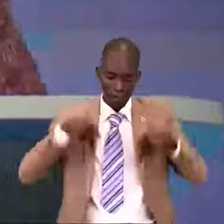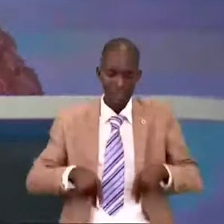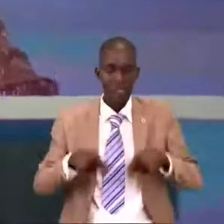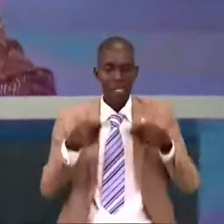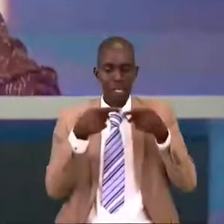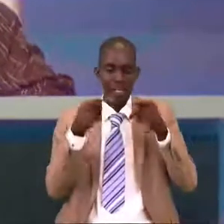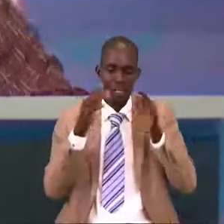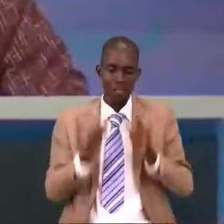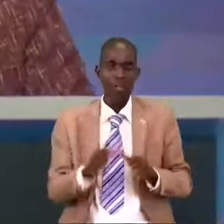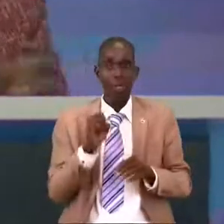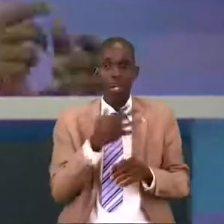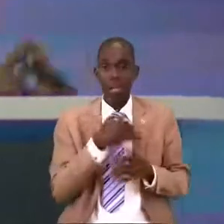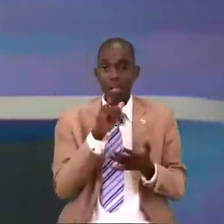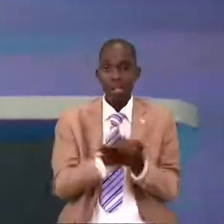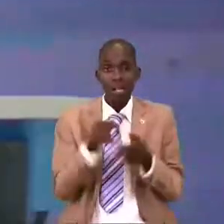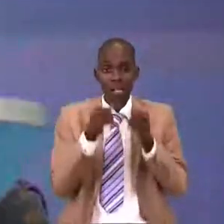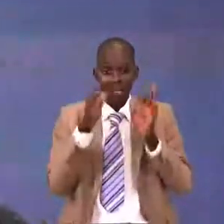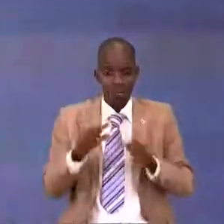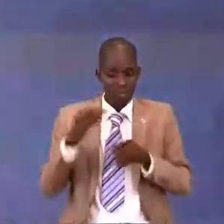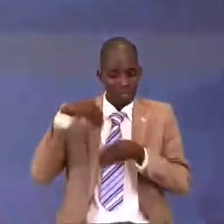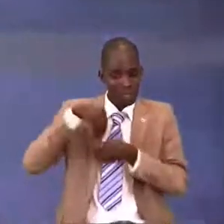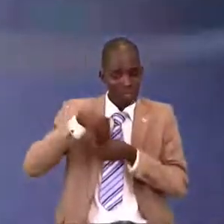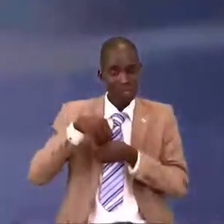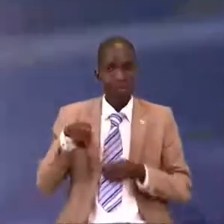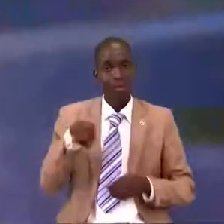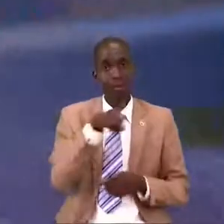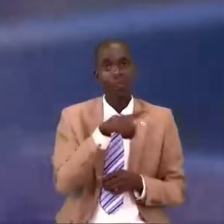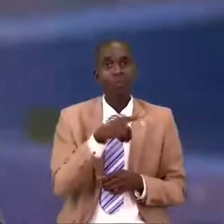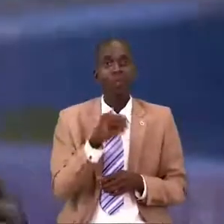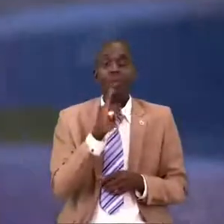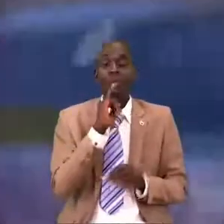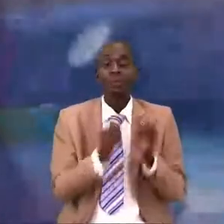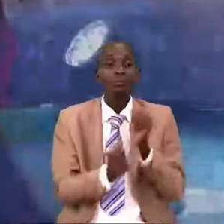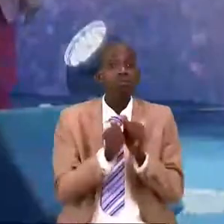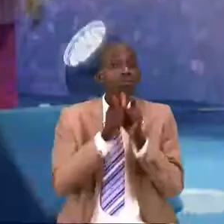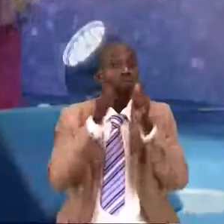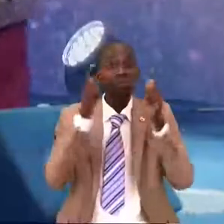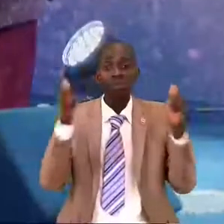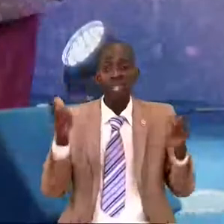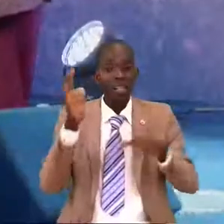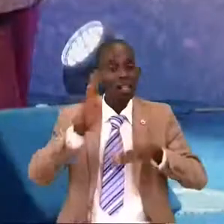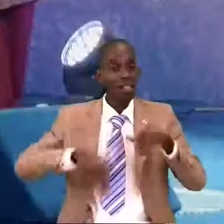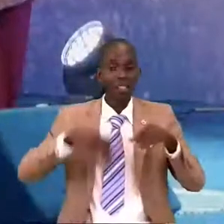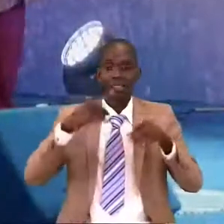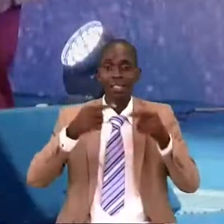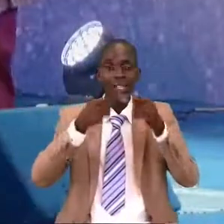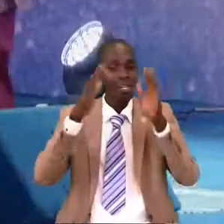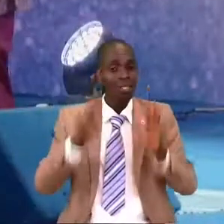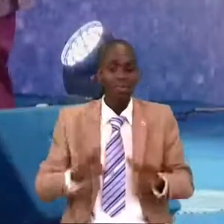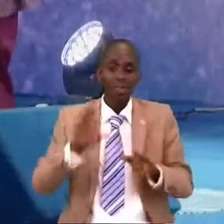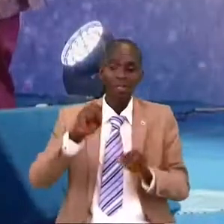grand que l'ennemi extérieur. Celui qui dit, cette vie de